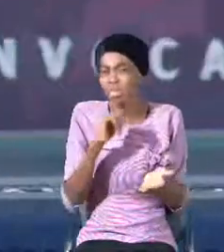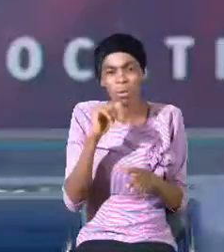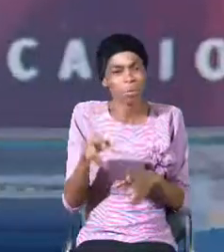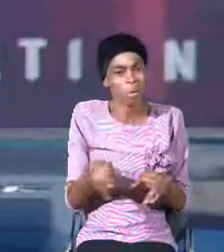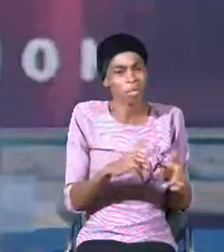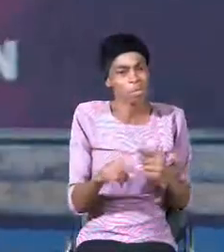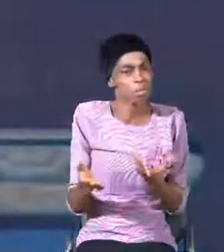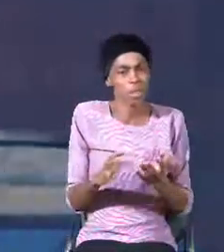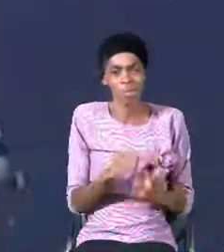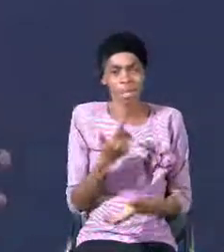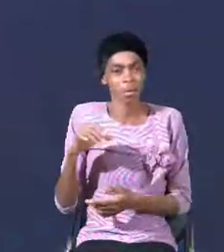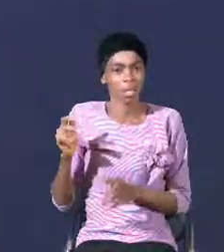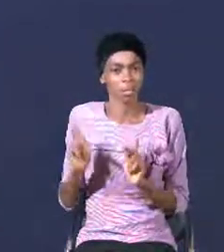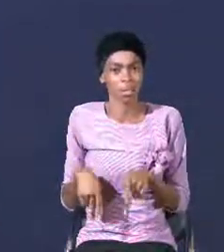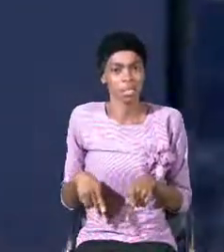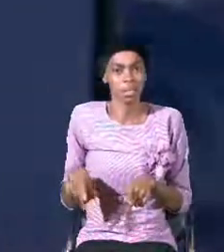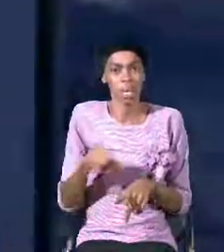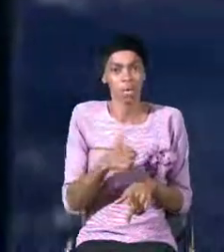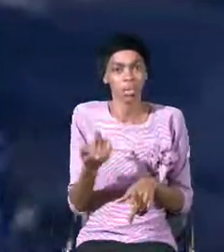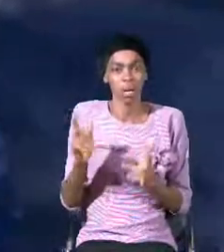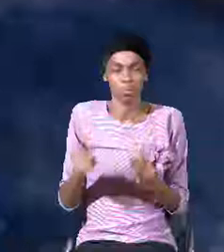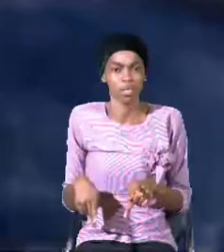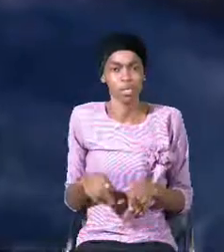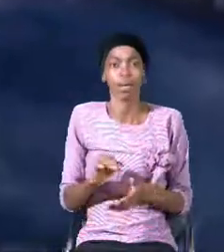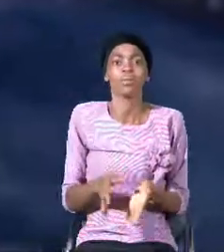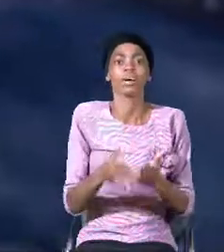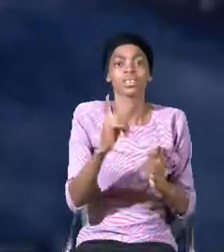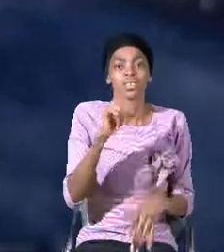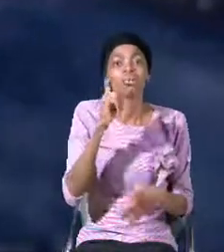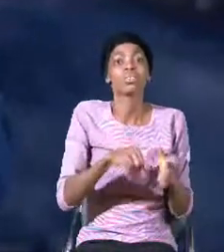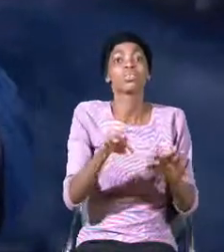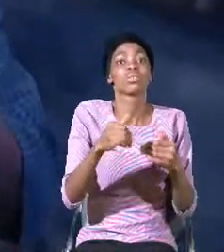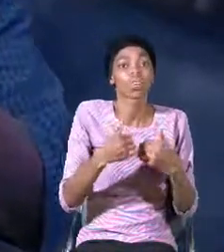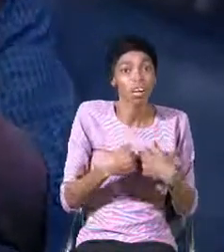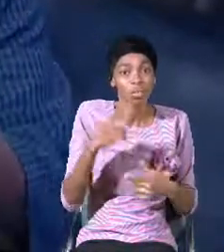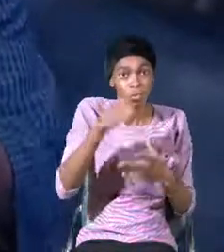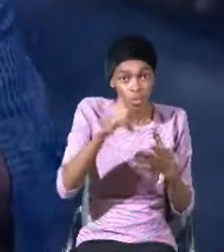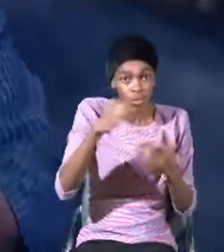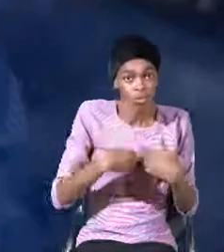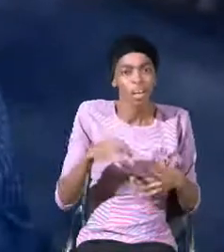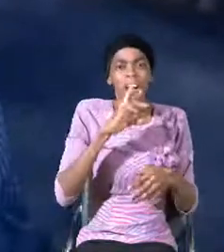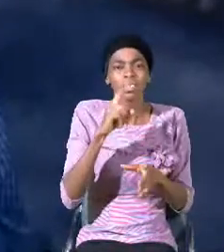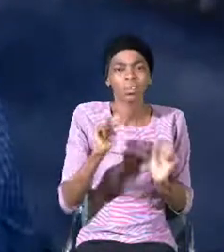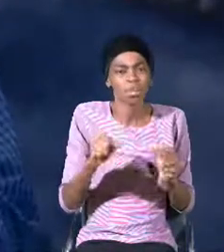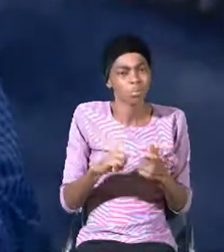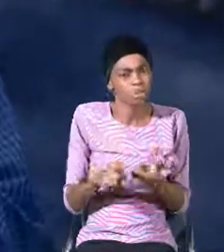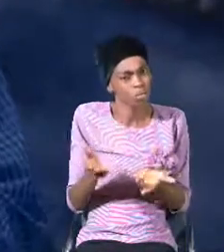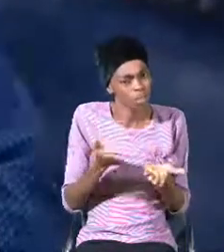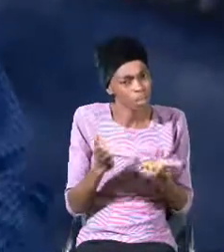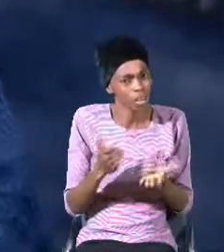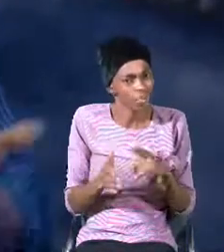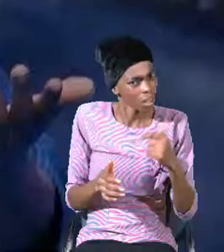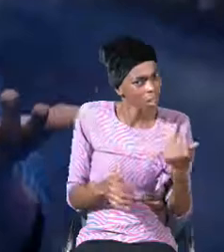le service, il n'était prêt à servir personne. Il ne demande pas aux autres qu'est-ce que tu as. Est-ce que tu arrives à